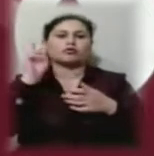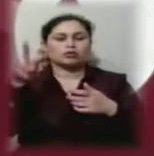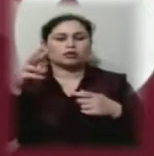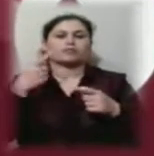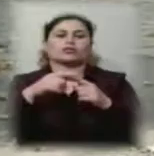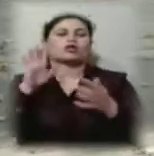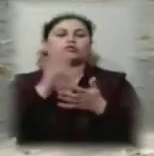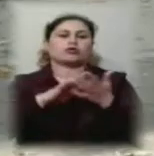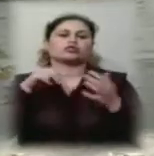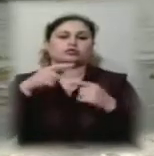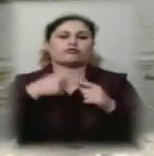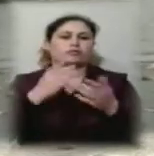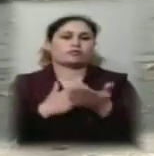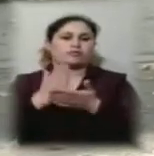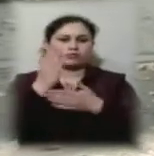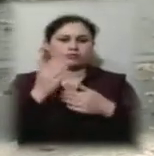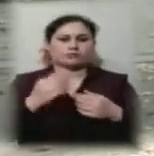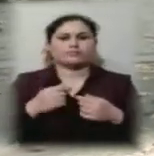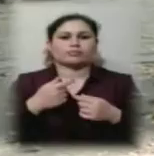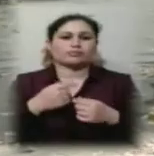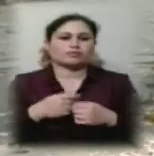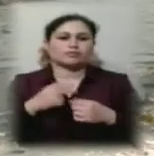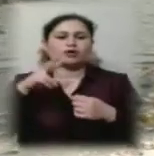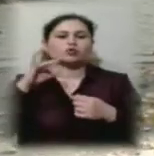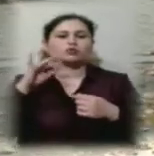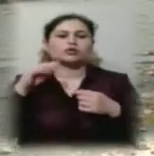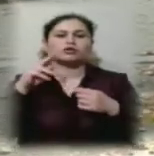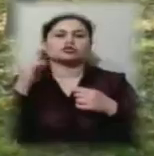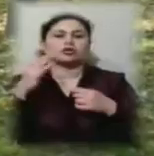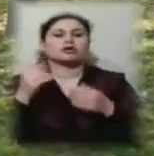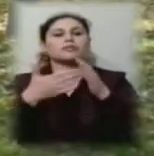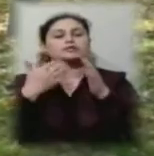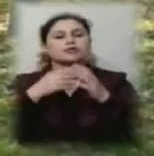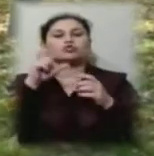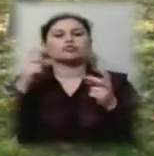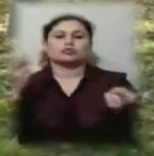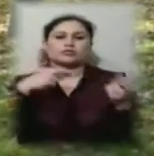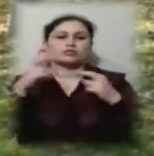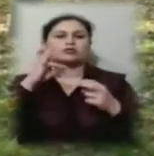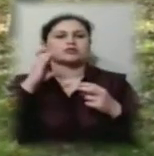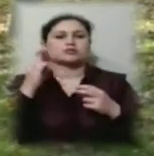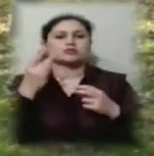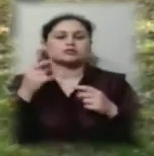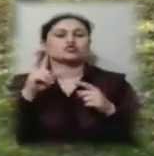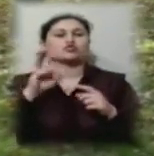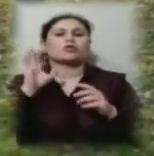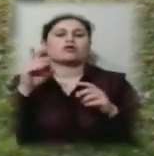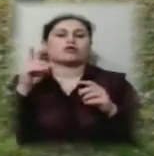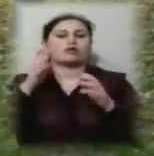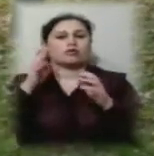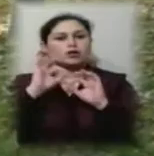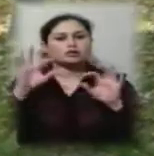напрямку. Людмила Чайка закликала городян прийти на сесію, щоб сприяти позитивному вирішенню питання з комунальним